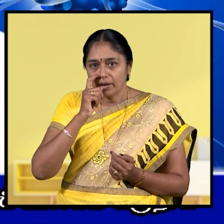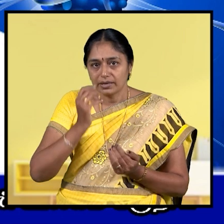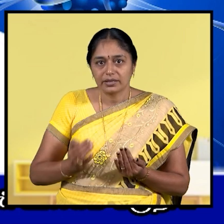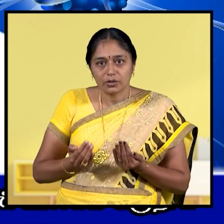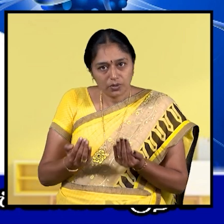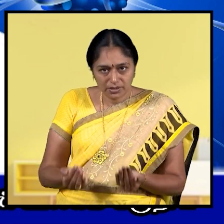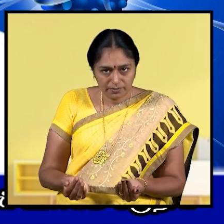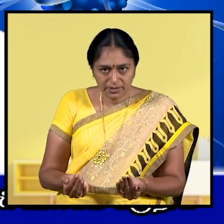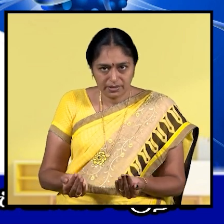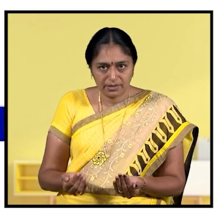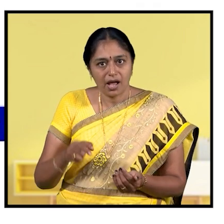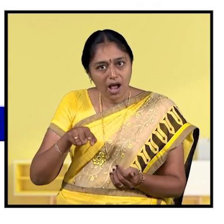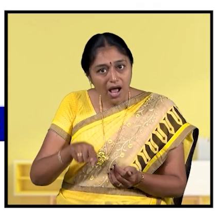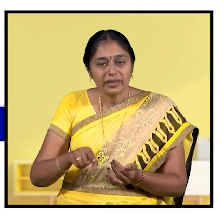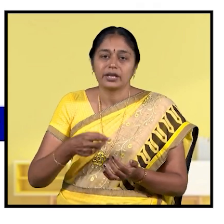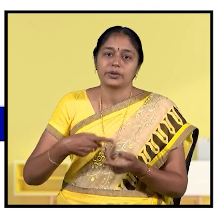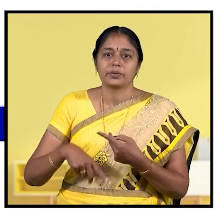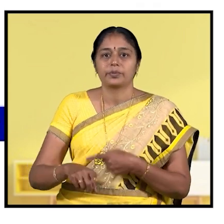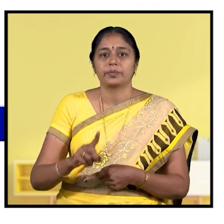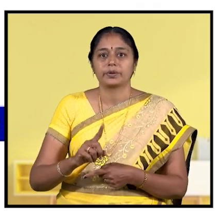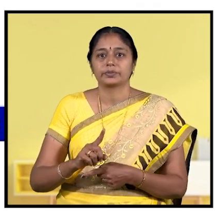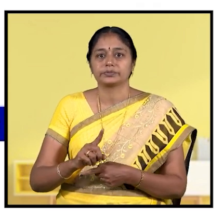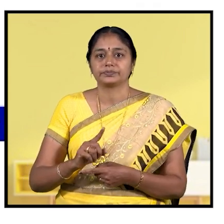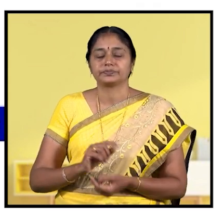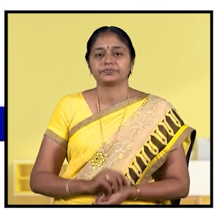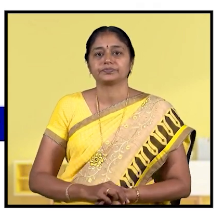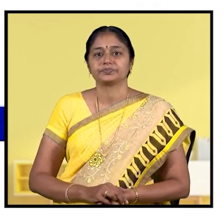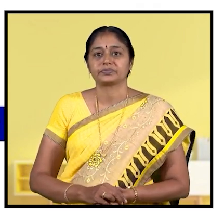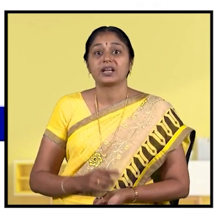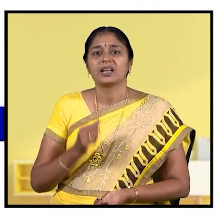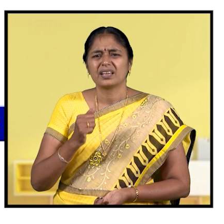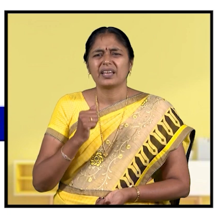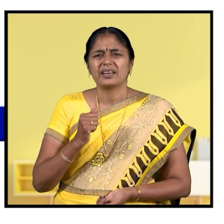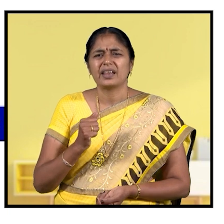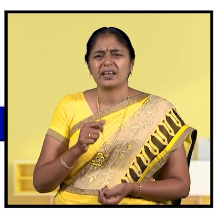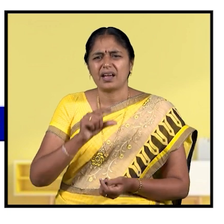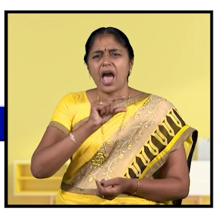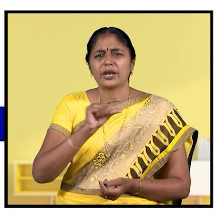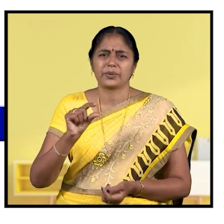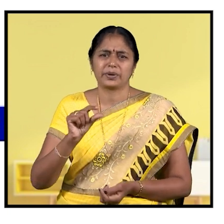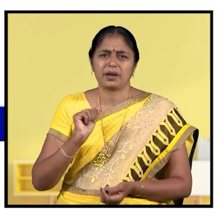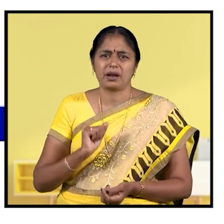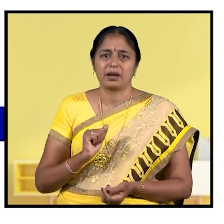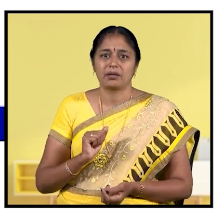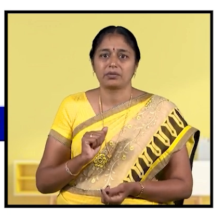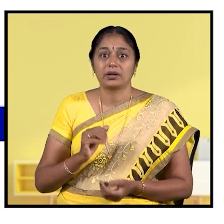இந்த HIVனுடைய இந்த எய்ட்ஸினுடைய அறிகுறி என்ன அப்படின்னு பார்த்தீங்கன்னாக்க, எடை குறைவு. எடை குறைனா திடீர்னு நேற்று ஒரு 50 தான், 48 குறைஞ்சி